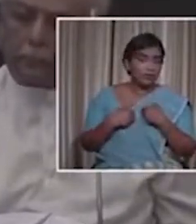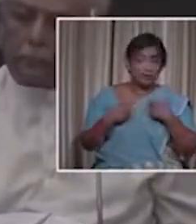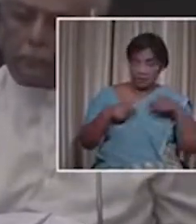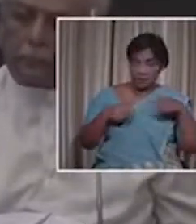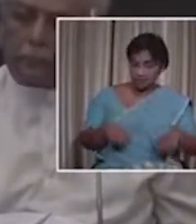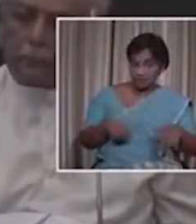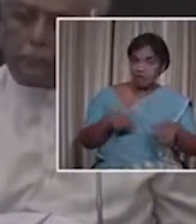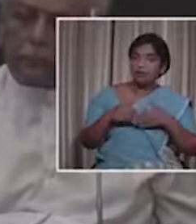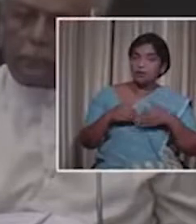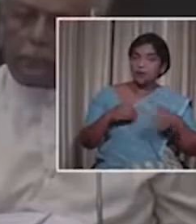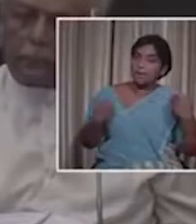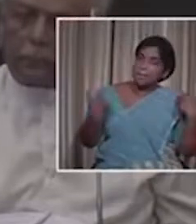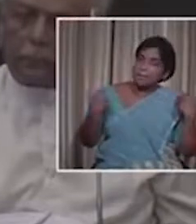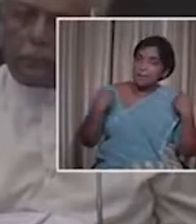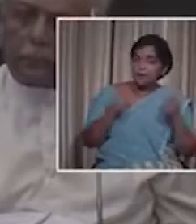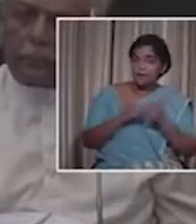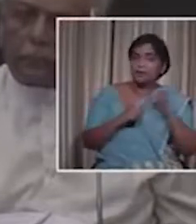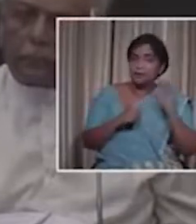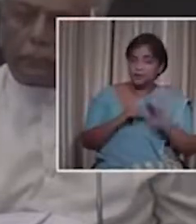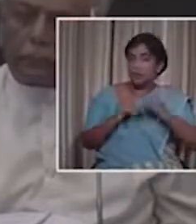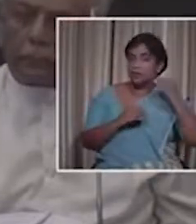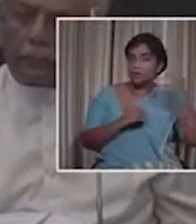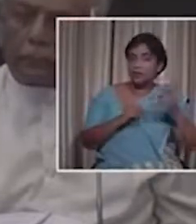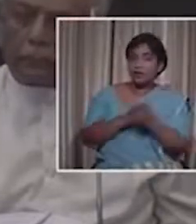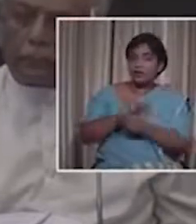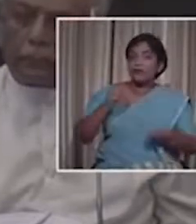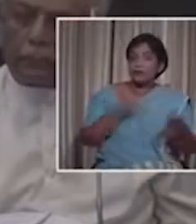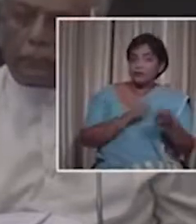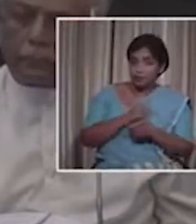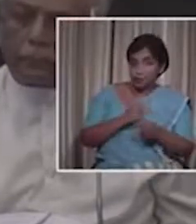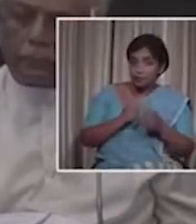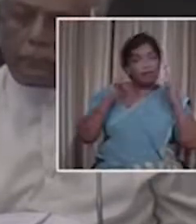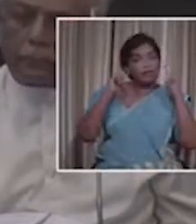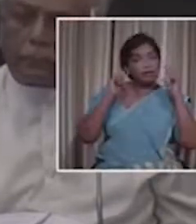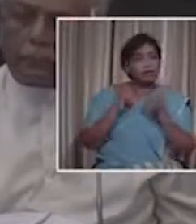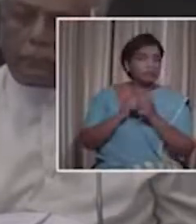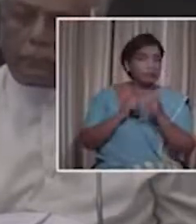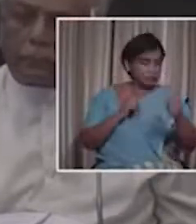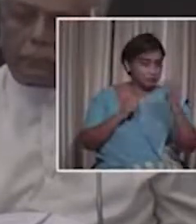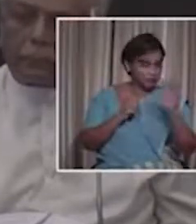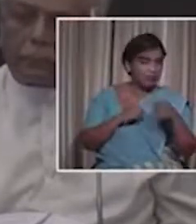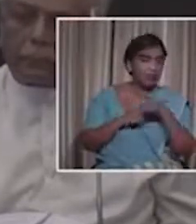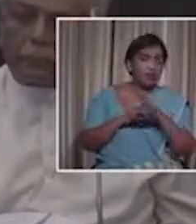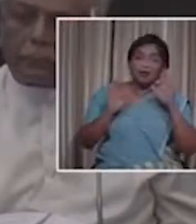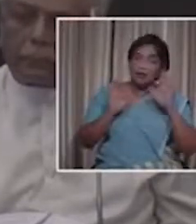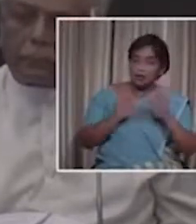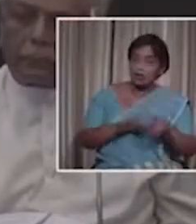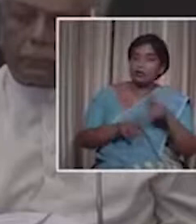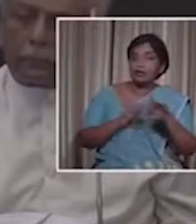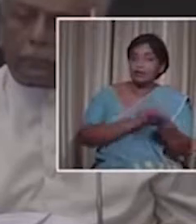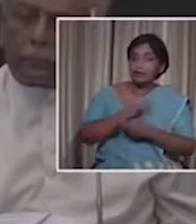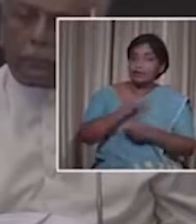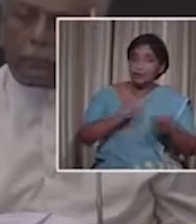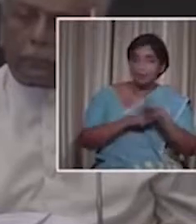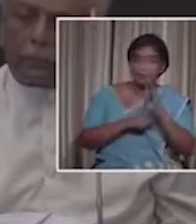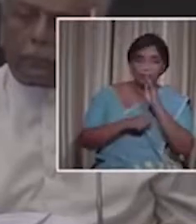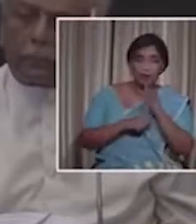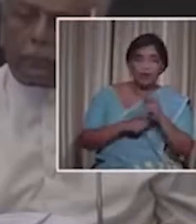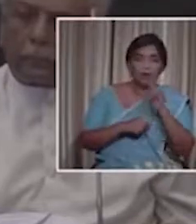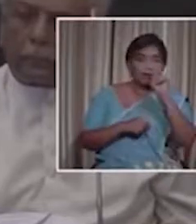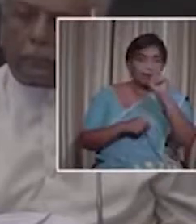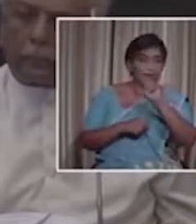உள்ளன. 100%க்கு 40% எரிபொருள் விலை உலக சந்தையில் அதிகரிக்கும் வாய்ப்புகள் அதிகமாக உள்ளதாக அனுமானிக்கப்படுகின்றது.